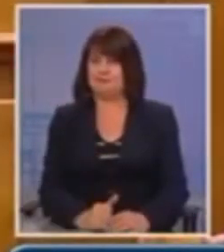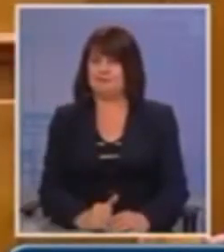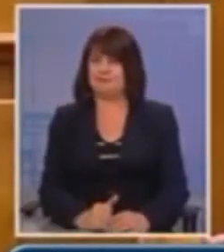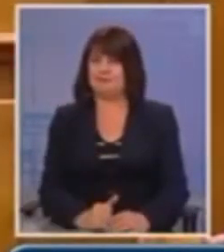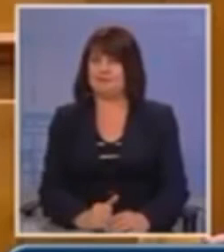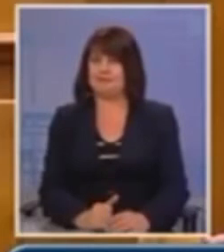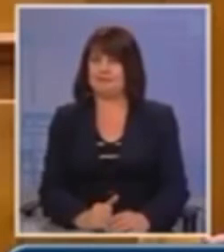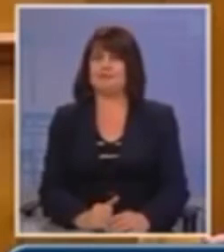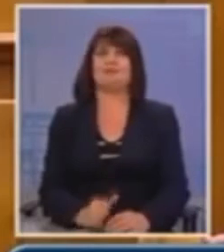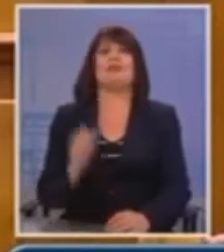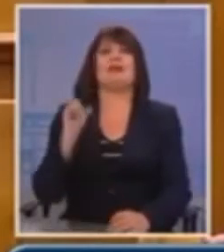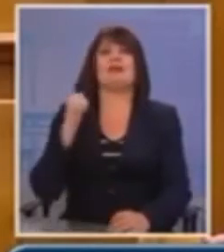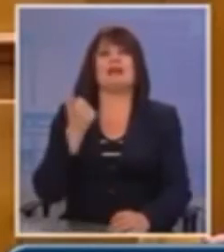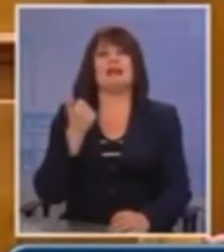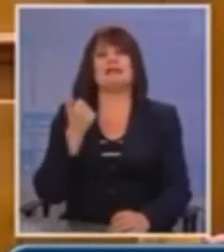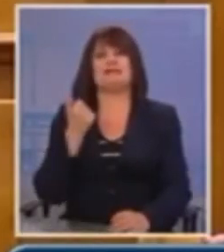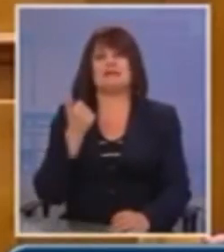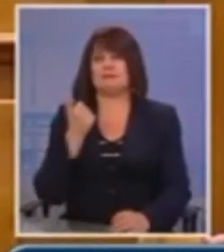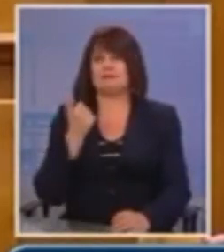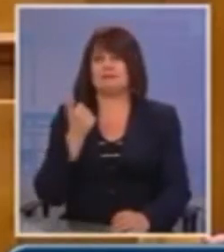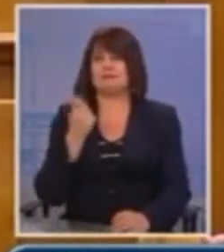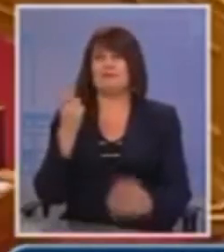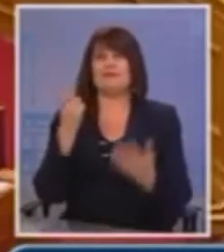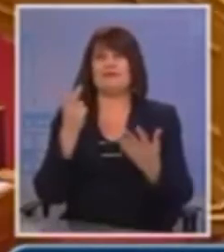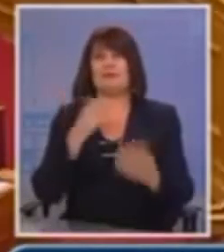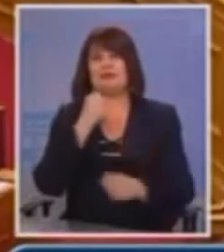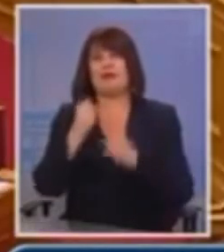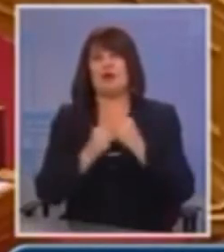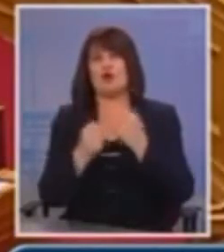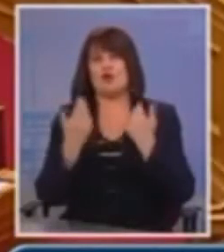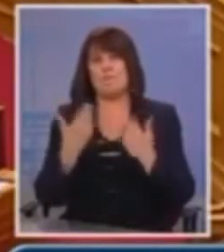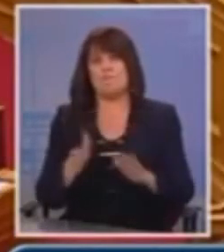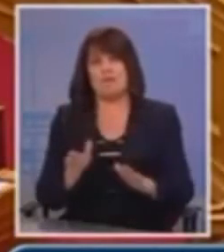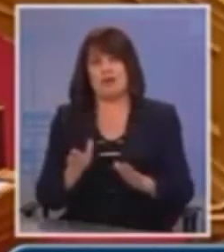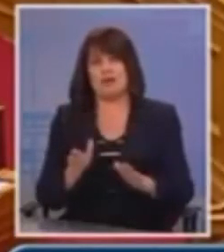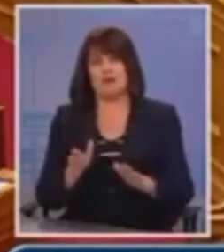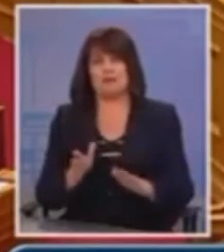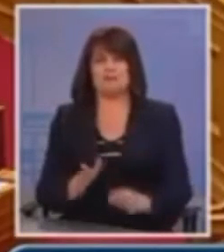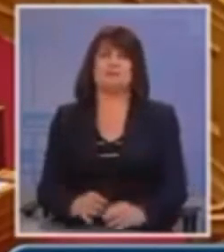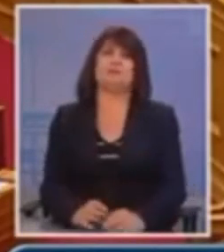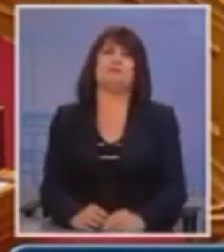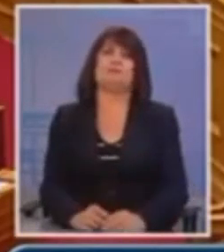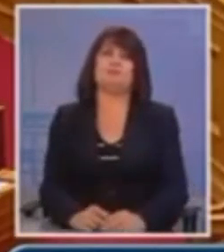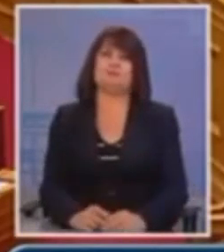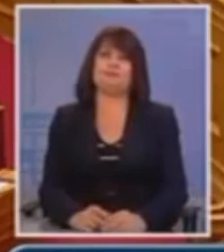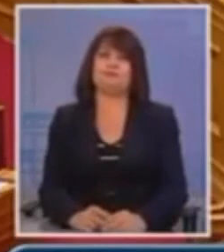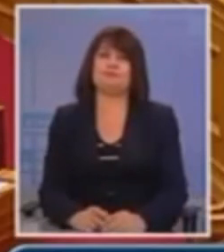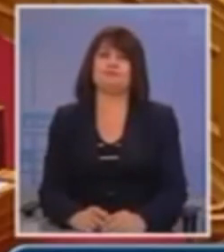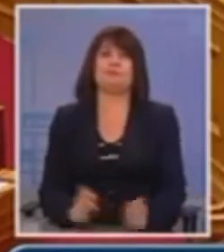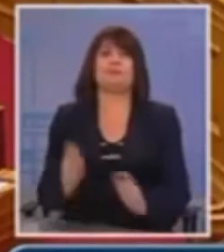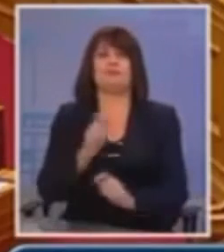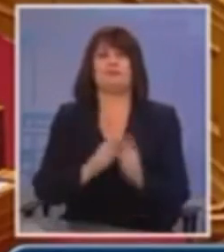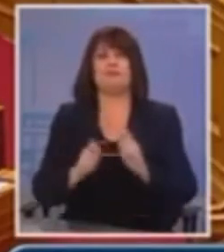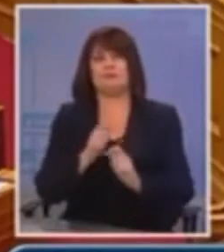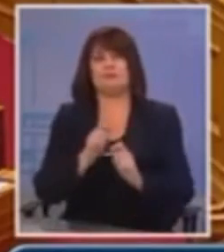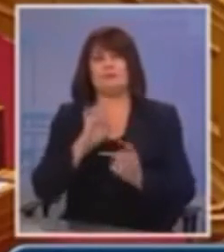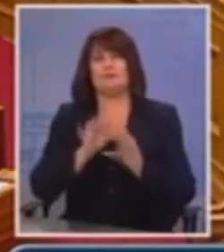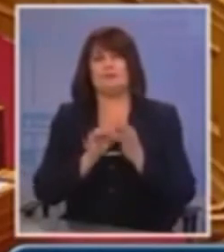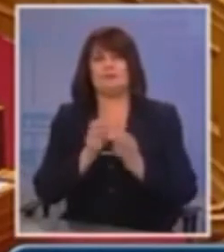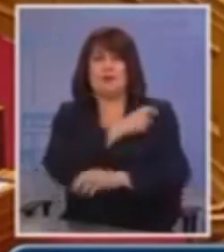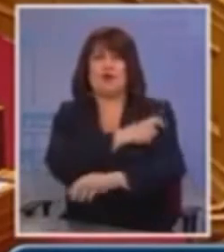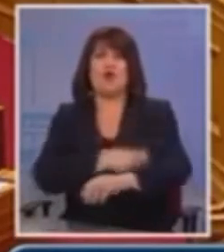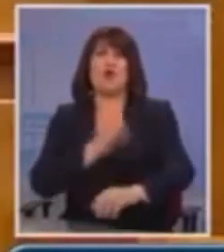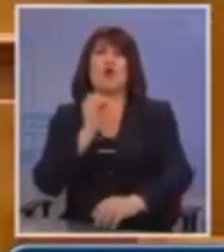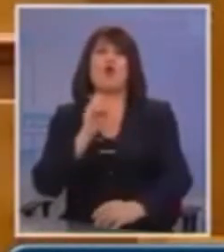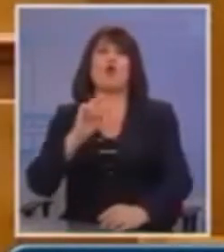εχθές συμπληρώθηκαν 70 χρόνια από την ίδρυση του Οργανισμού